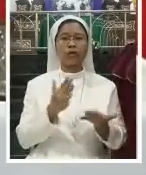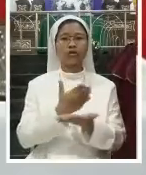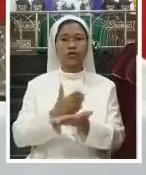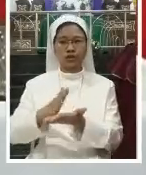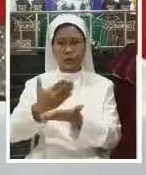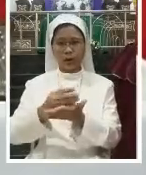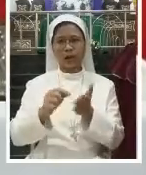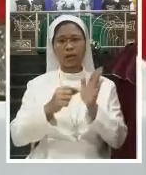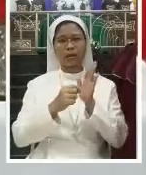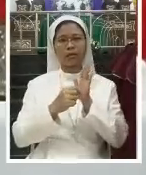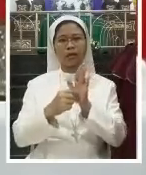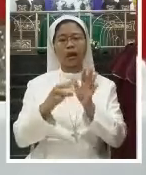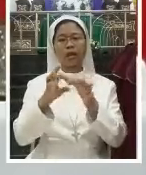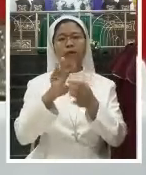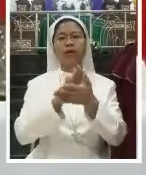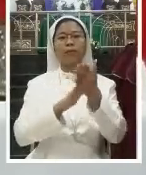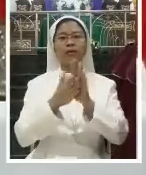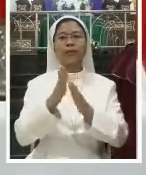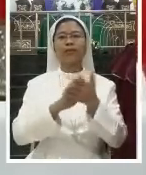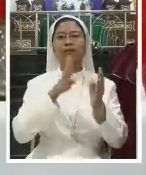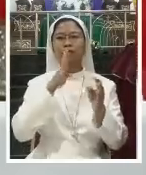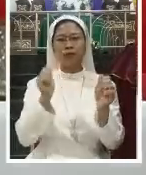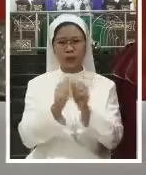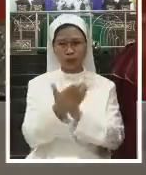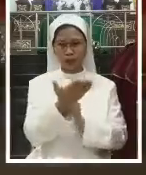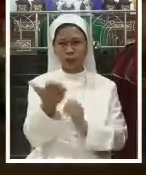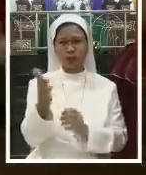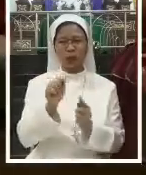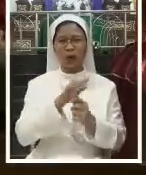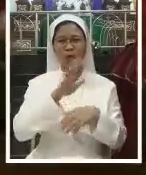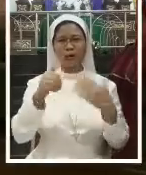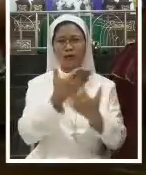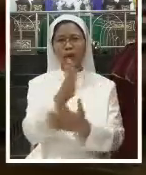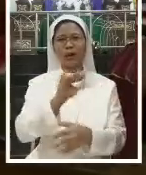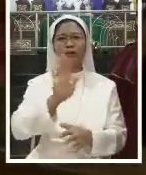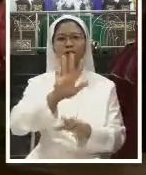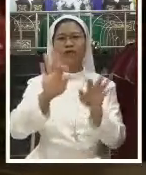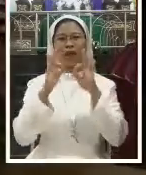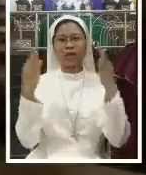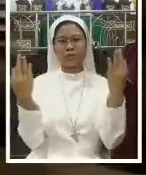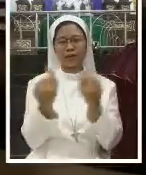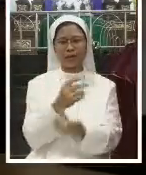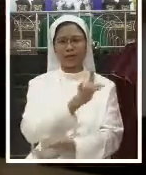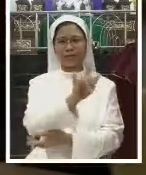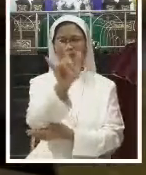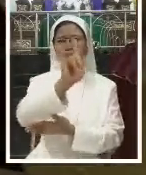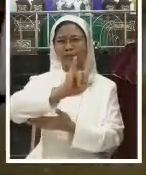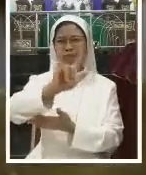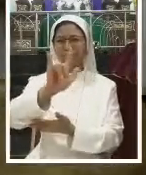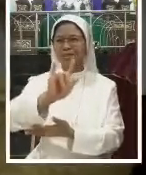Magpatinarawan ka mo niyong katuninungan. Peace to all of you. Peace to your families.